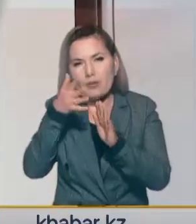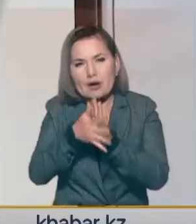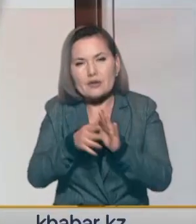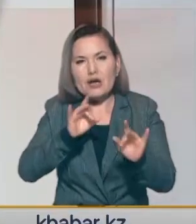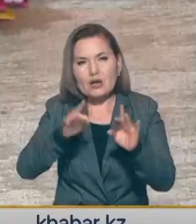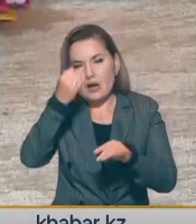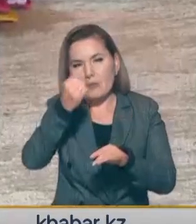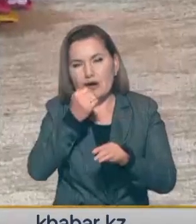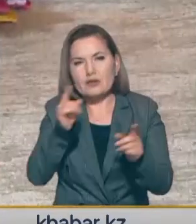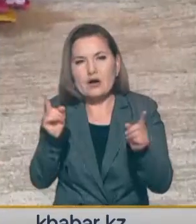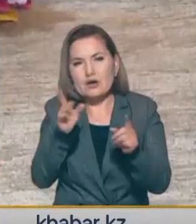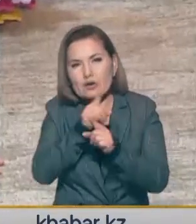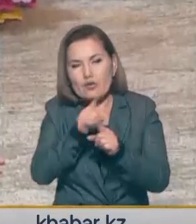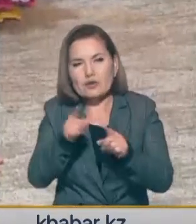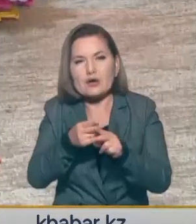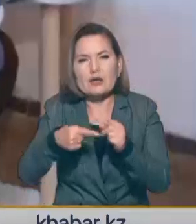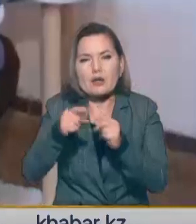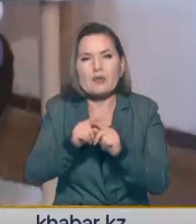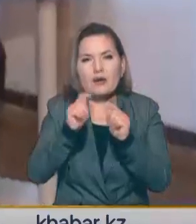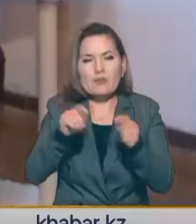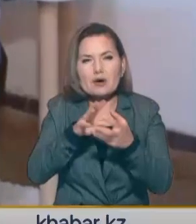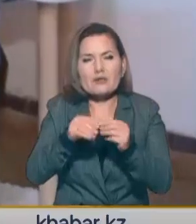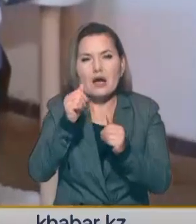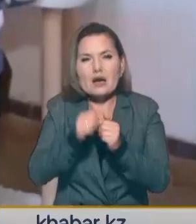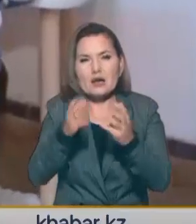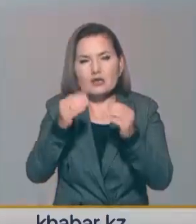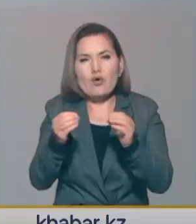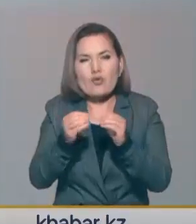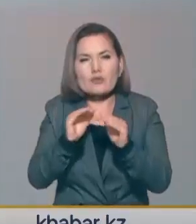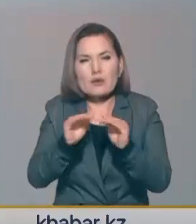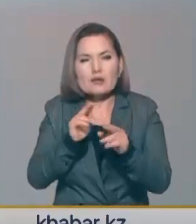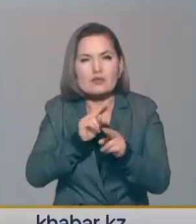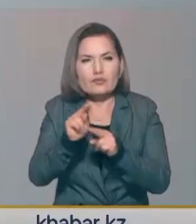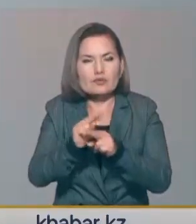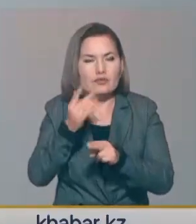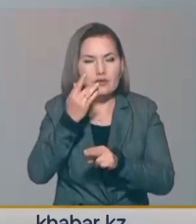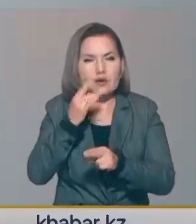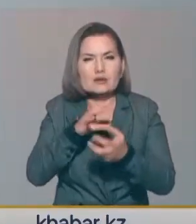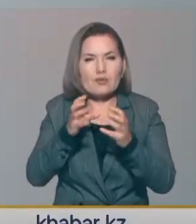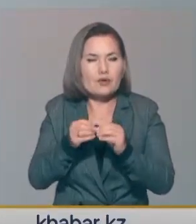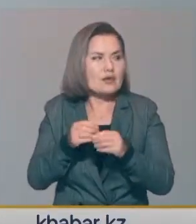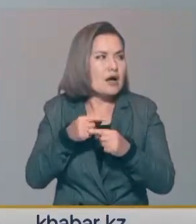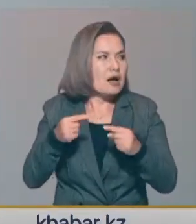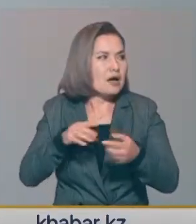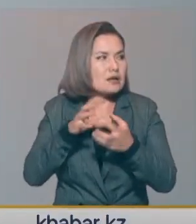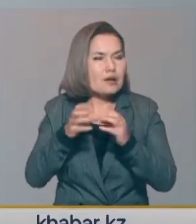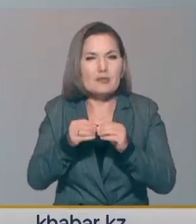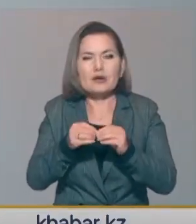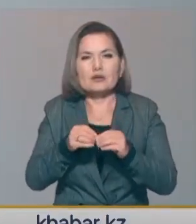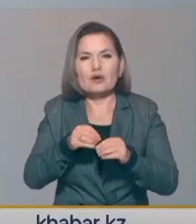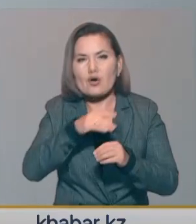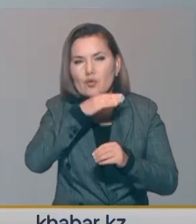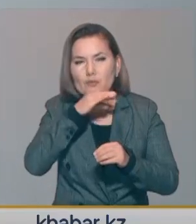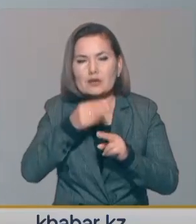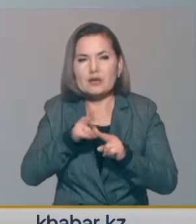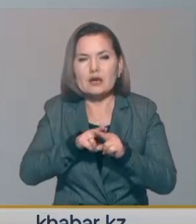жарнаманың арқасында аз уақытта кәсібін дөңгелетіп әкетті. Қазір күнде 10-ға жуық бала қабылдайды. Инстаграм группаларға тараттық, туыстарға